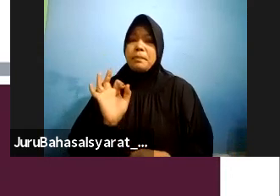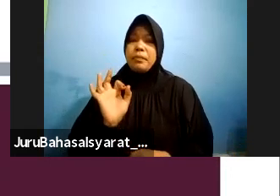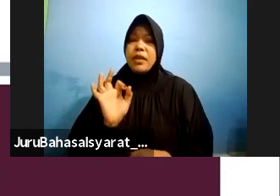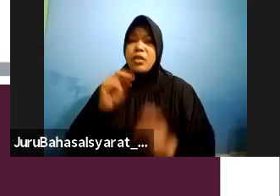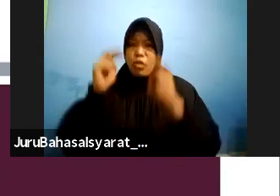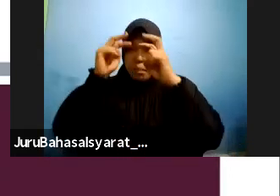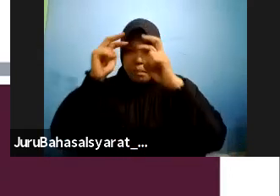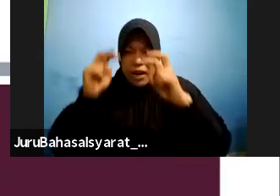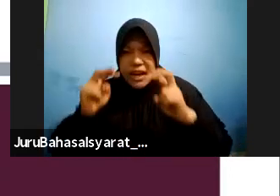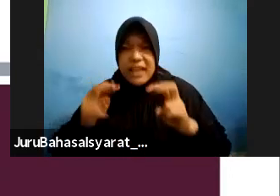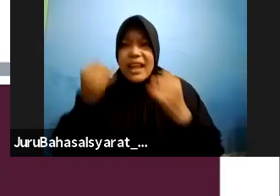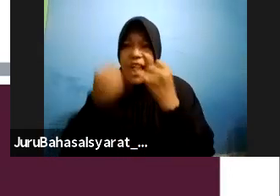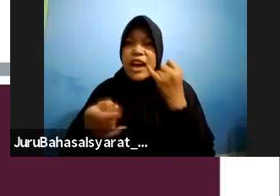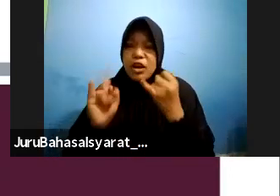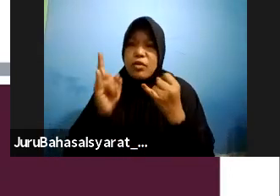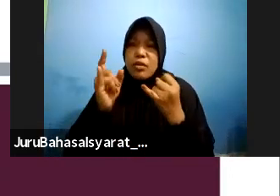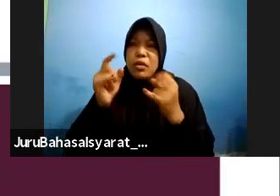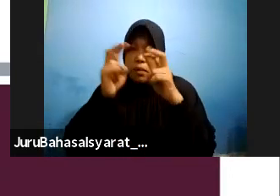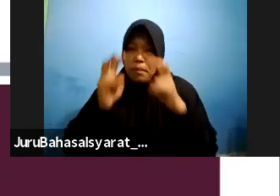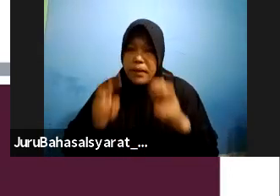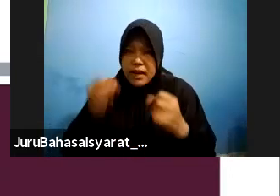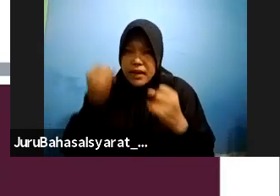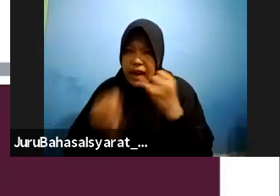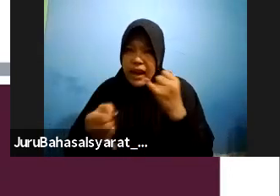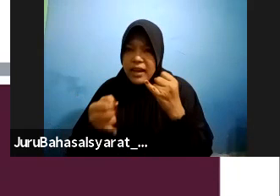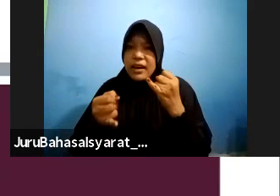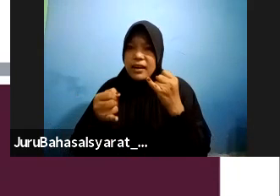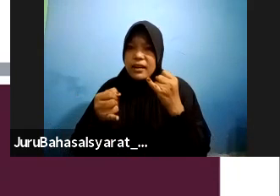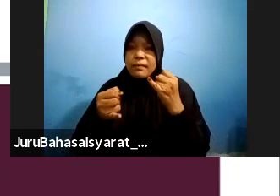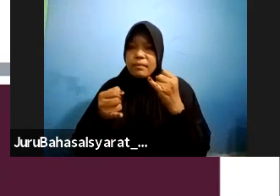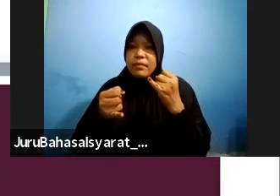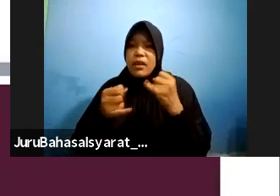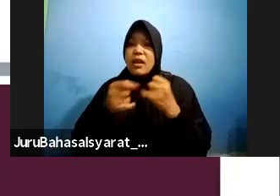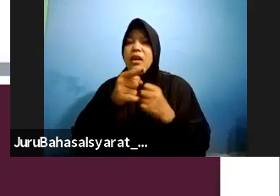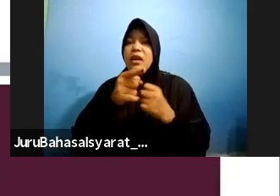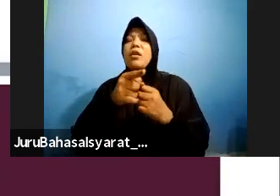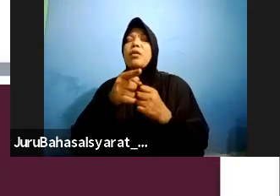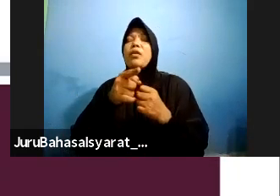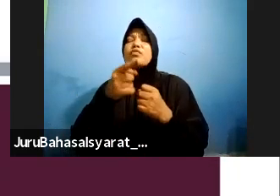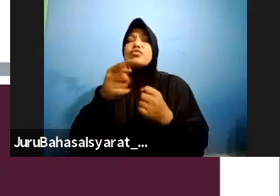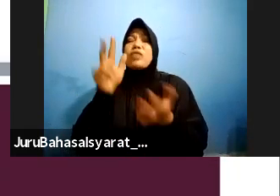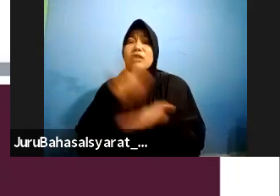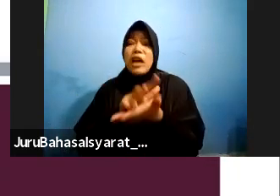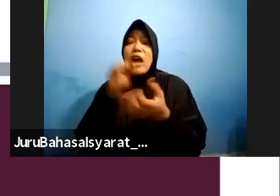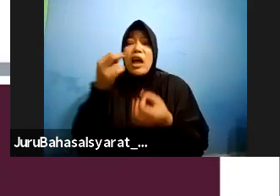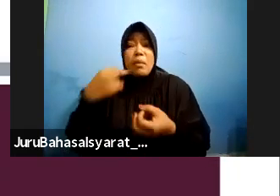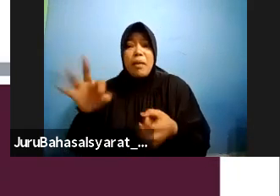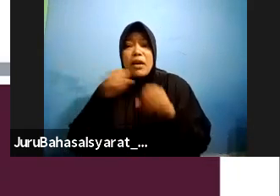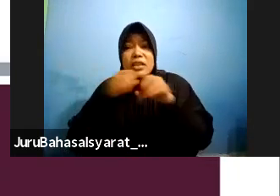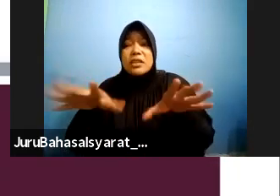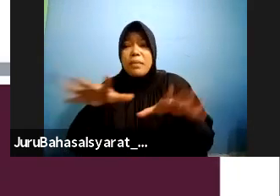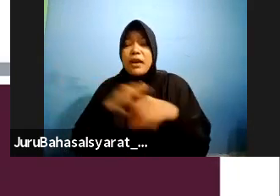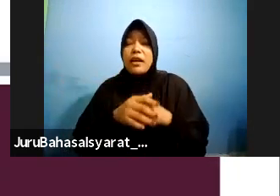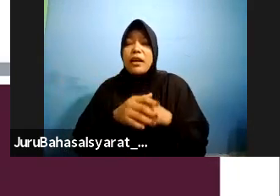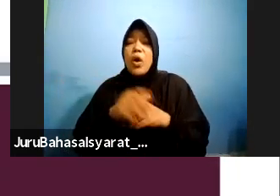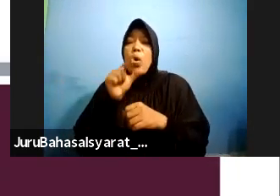penelitian terakhir nanti yang kita sebut uji klinis ya sebelum kemudian si vaksin itu disebarkan. Penanganan yang diberikan pun sampai saat